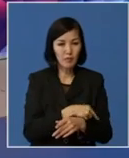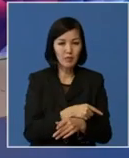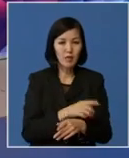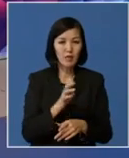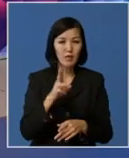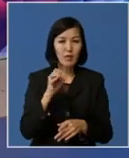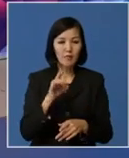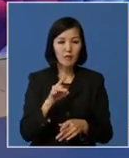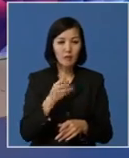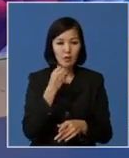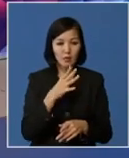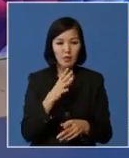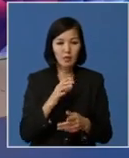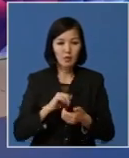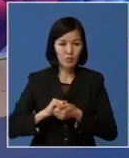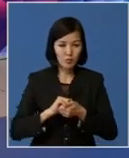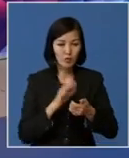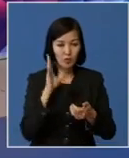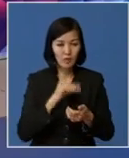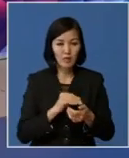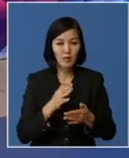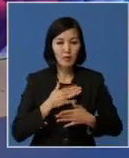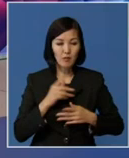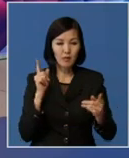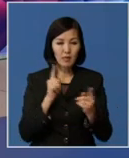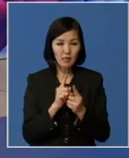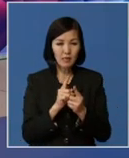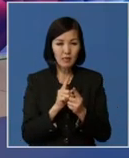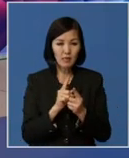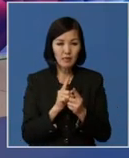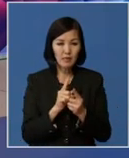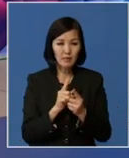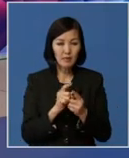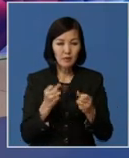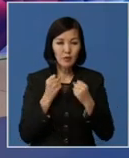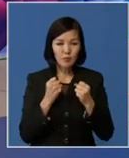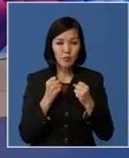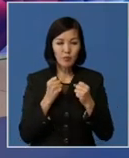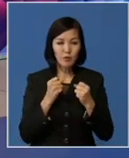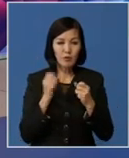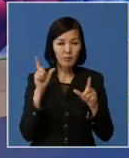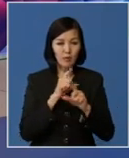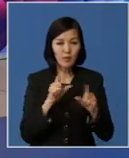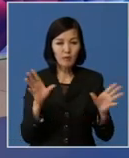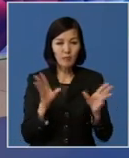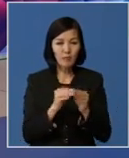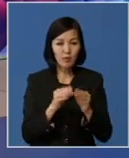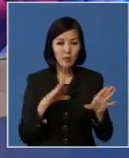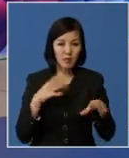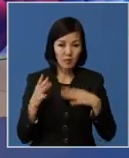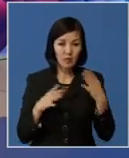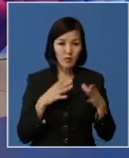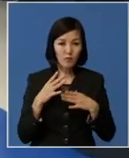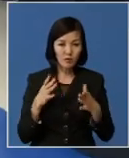Әмір жақсы күреседі екен. Ол менмен бірге мына спорт мектебінде екеміз бірге